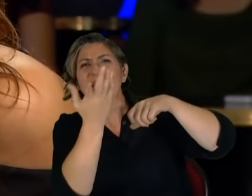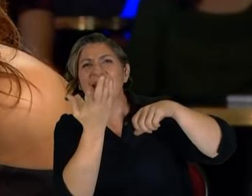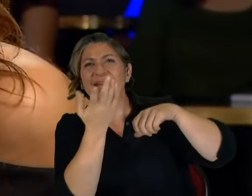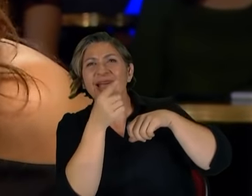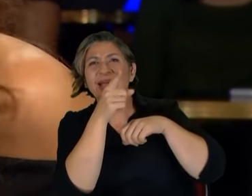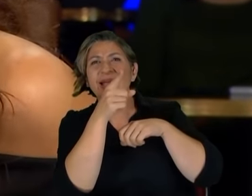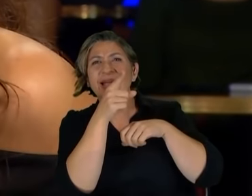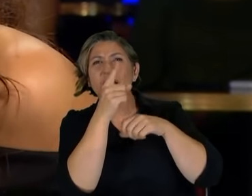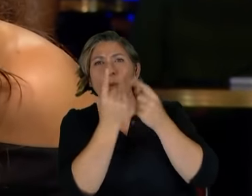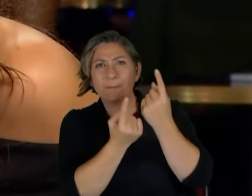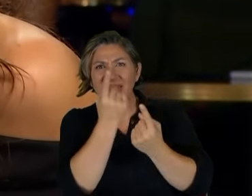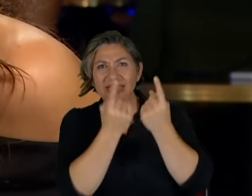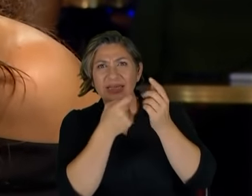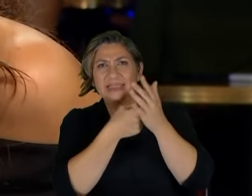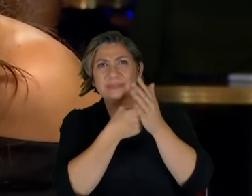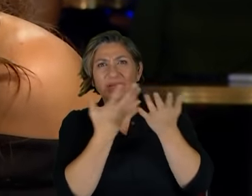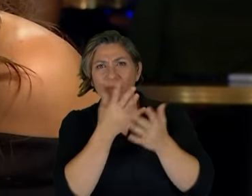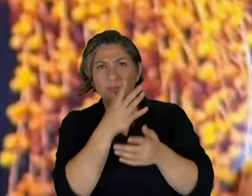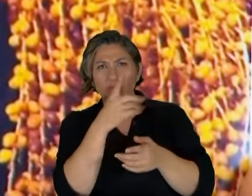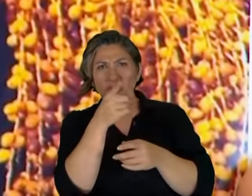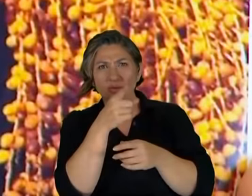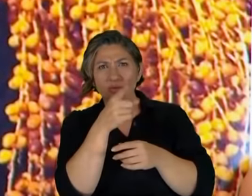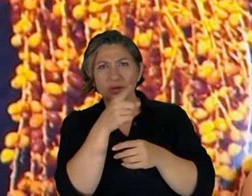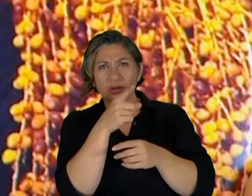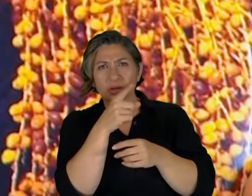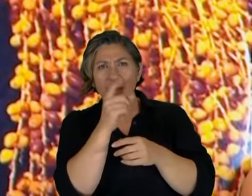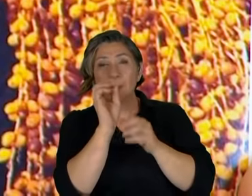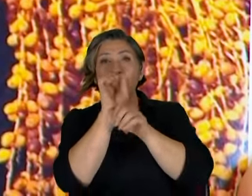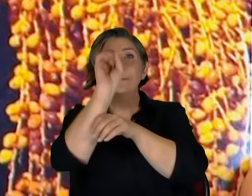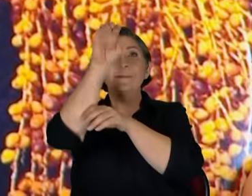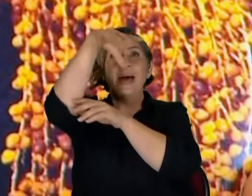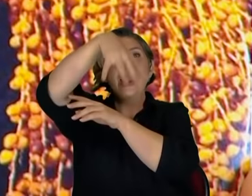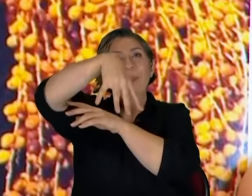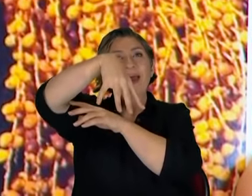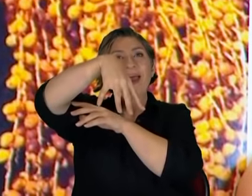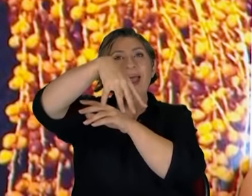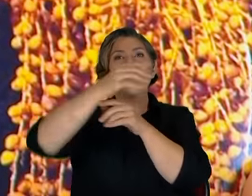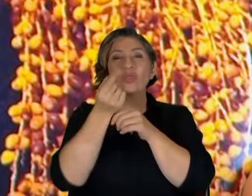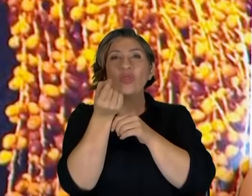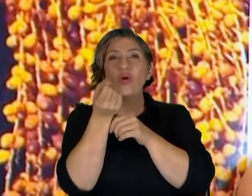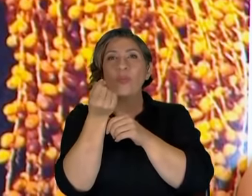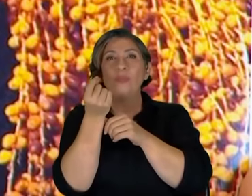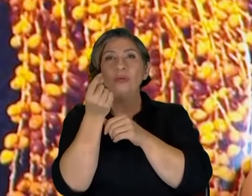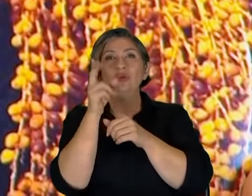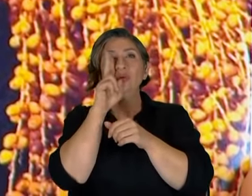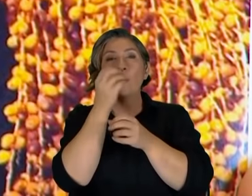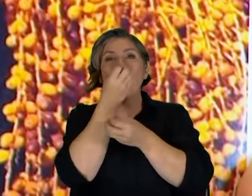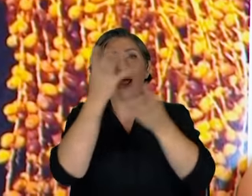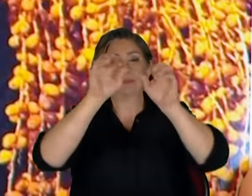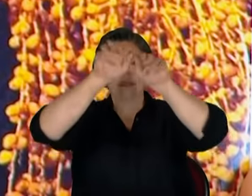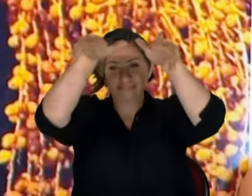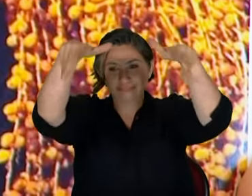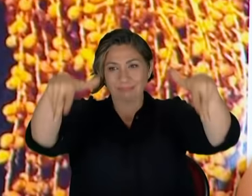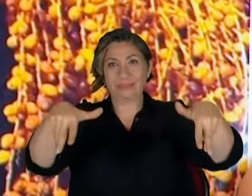bu nedir? Nasıl bir bitki bu? Ben bitkiyi anlamadım. Tanıyor musunuz bitkiyi? Palmiye. Palmiyenin evet. Palmiyenin tohumları. Sonbahar. Peki